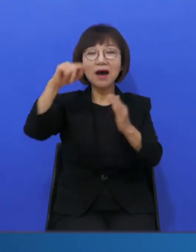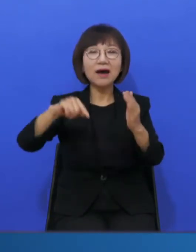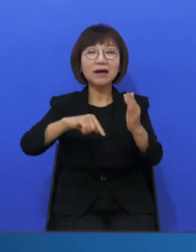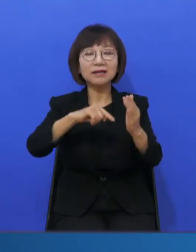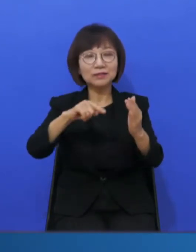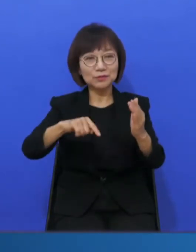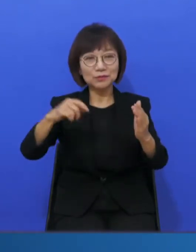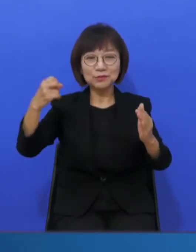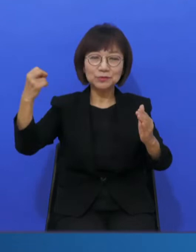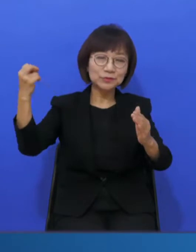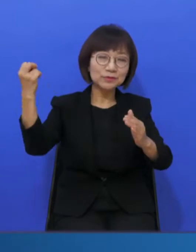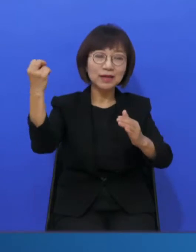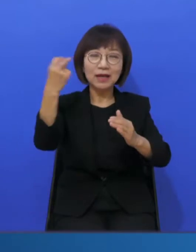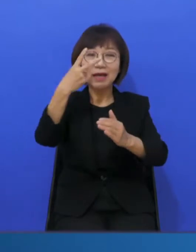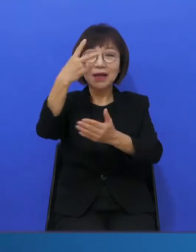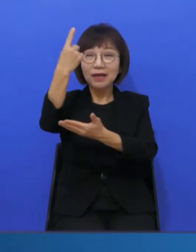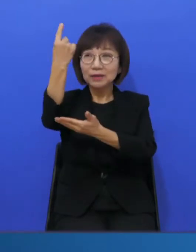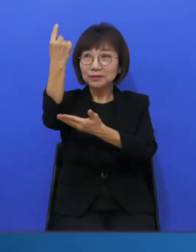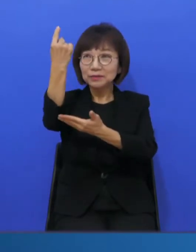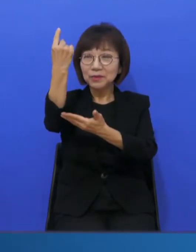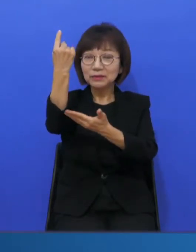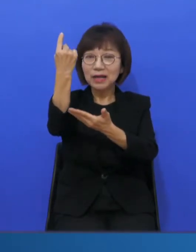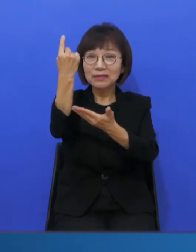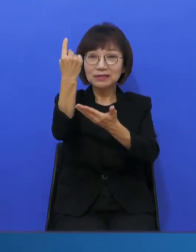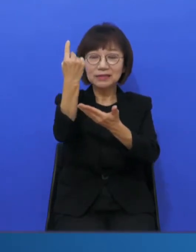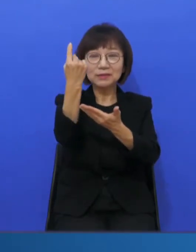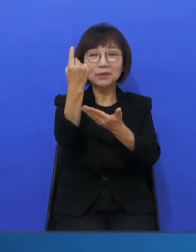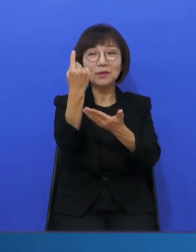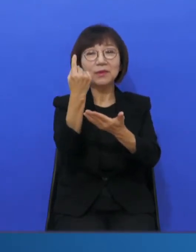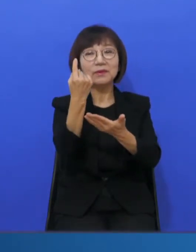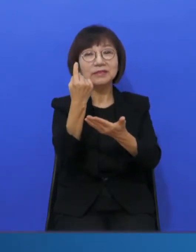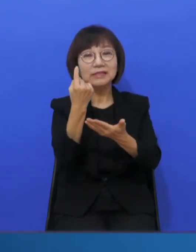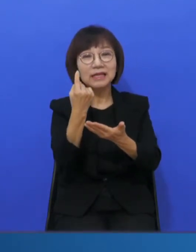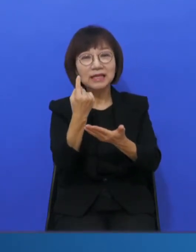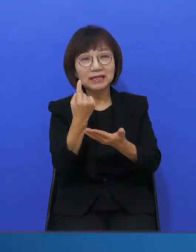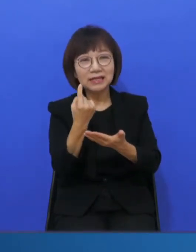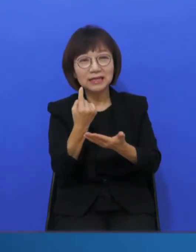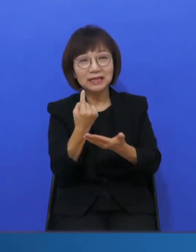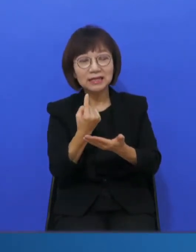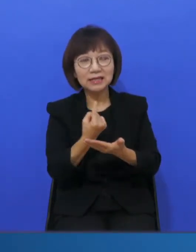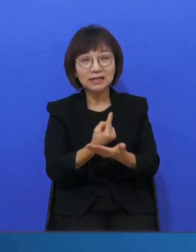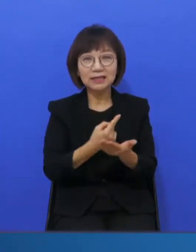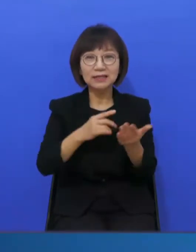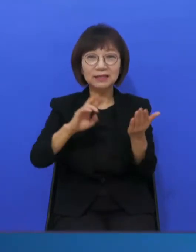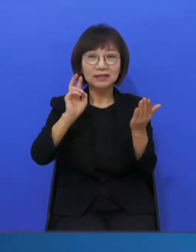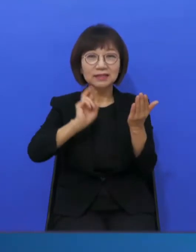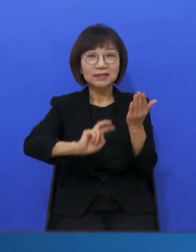영광 중에 또다시